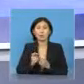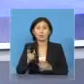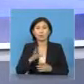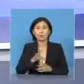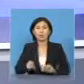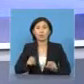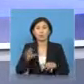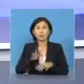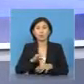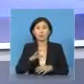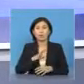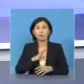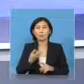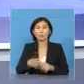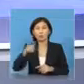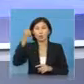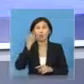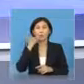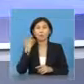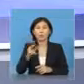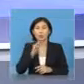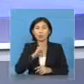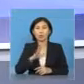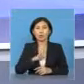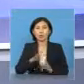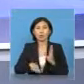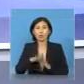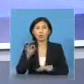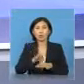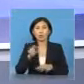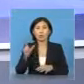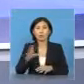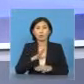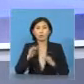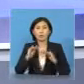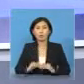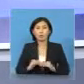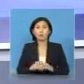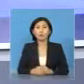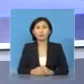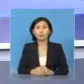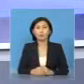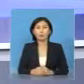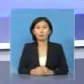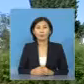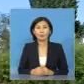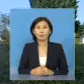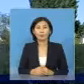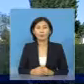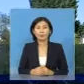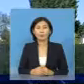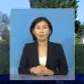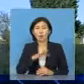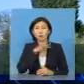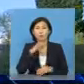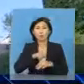с опасной инфекцией. Именно благодаря их труду динамика заболеваемости значительно снизилась.